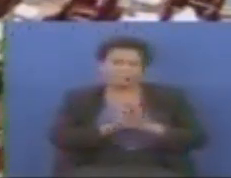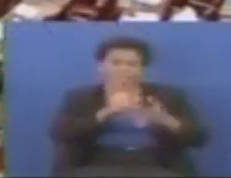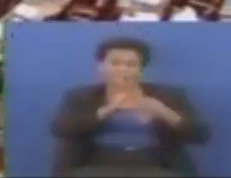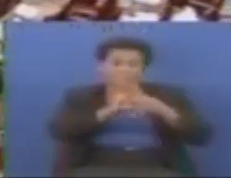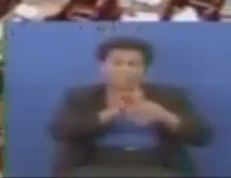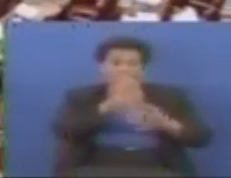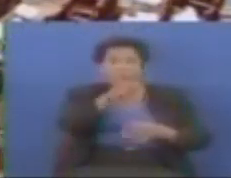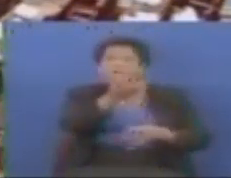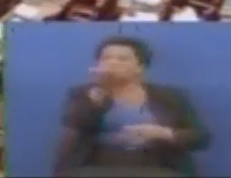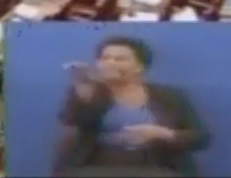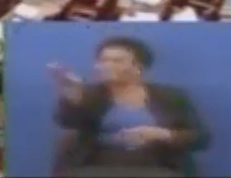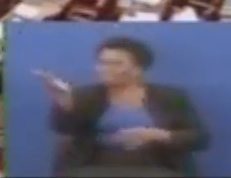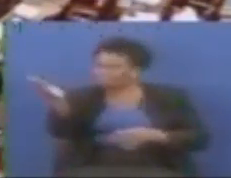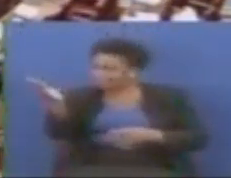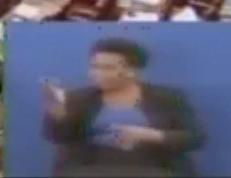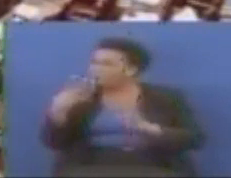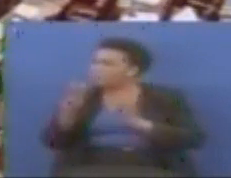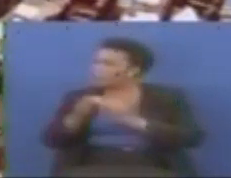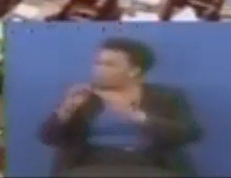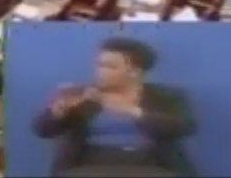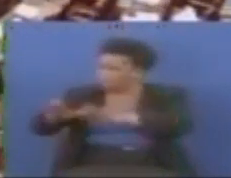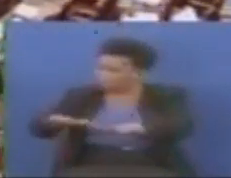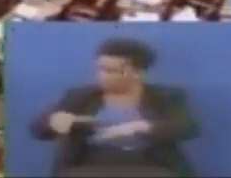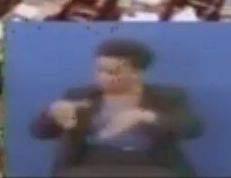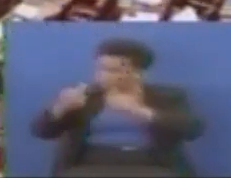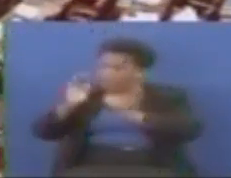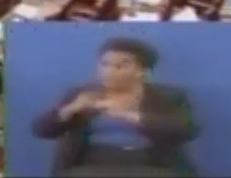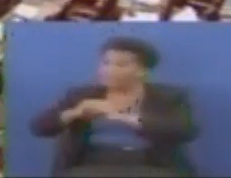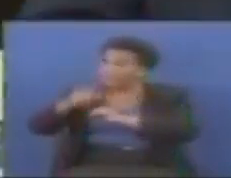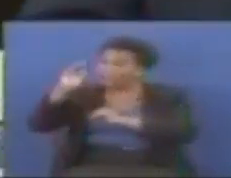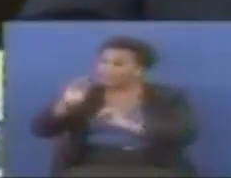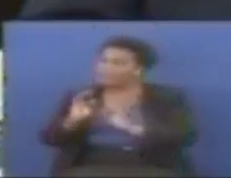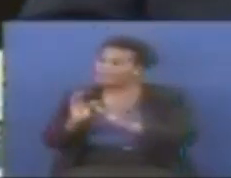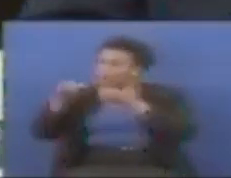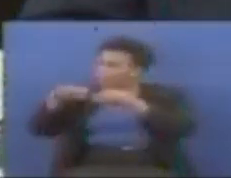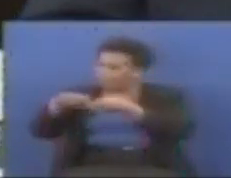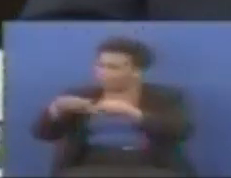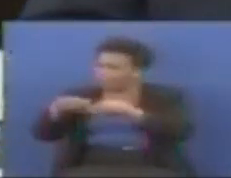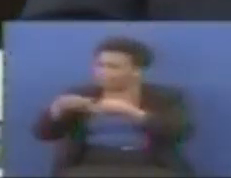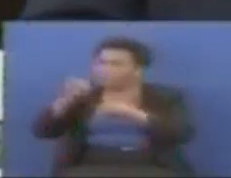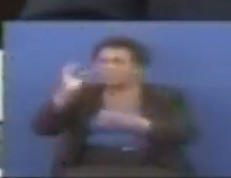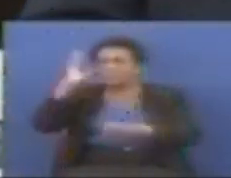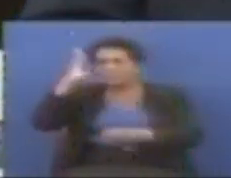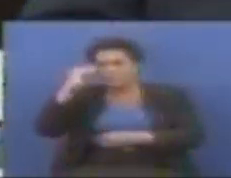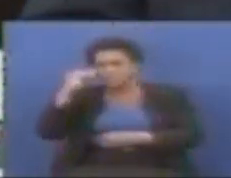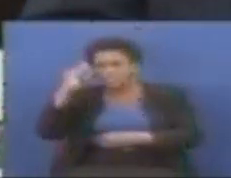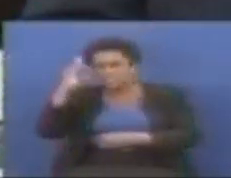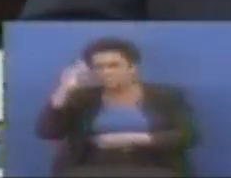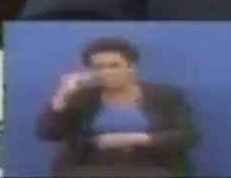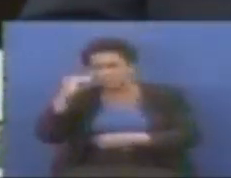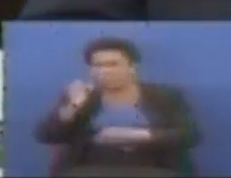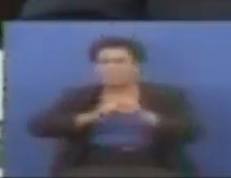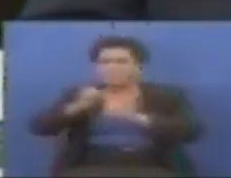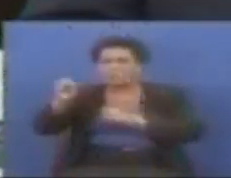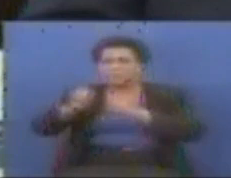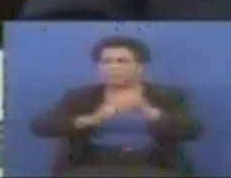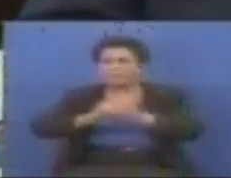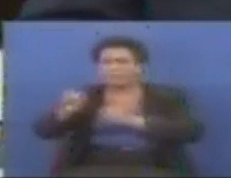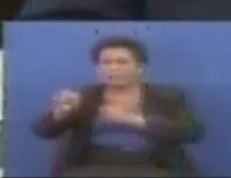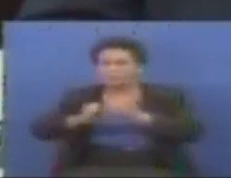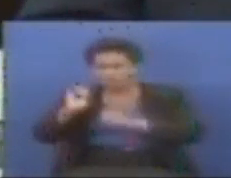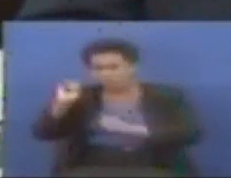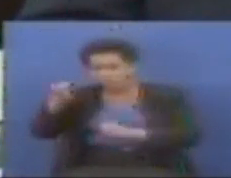yao ikiwemo Mirembe hapa Dodoma na Lushoto na kituo kilicho Lushoto. Lakini taasisi